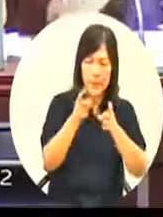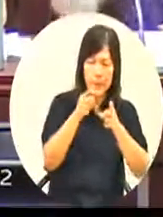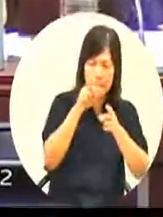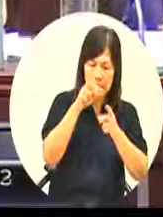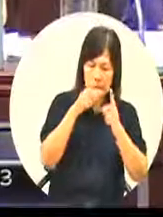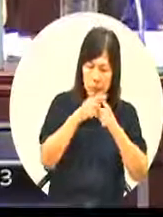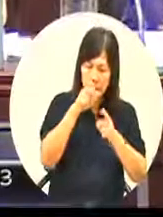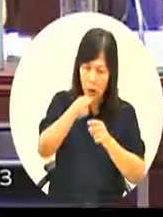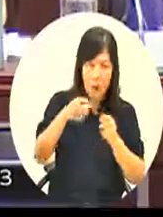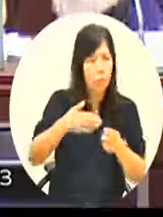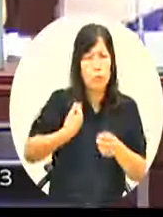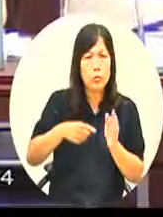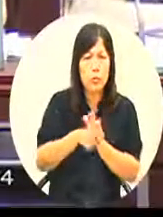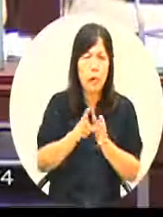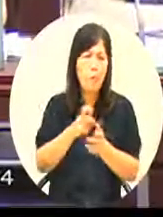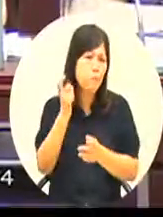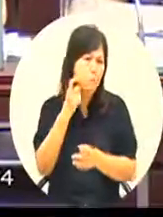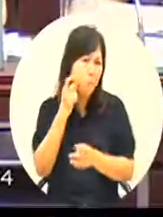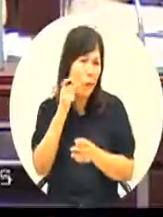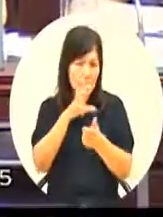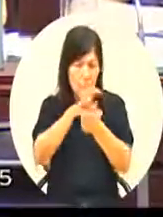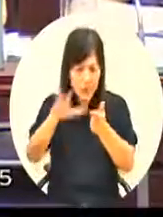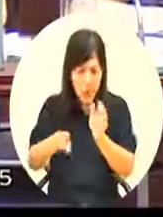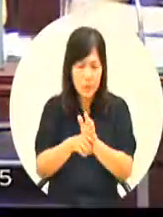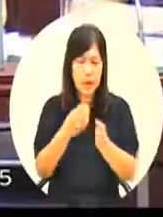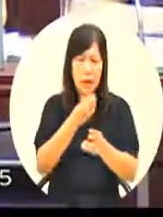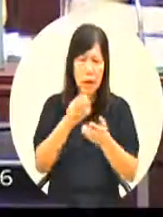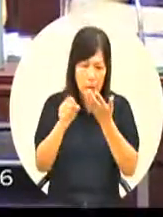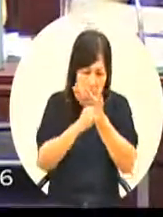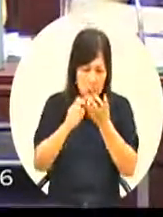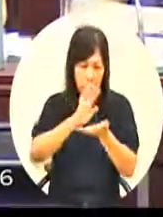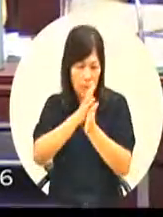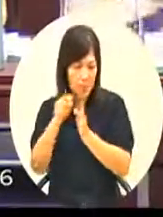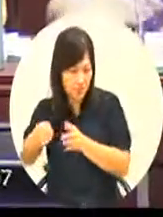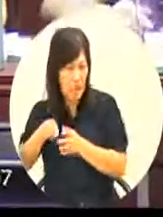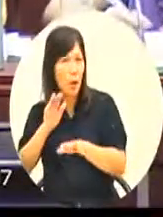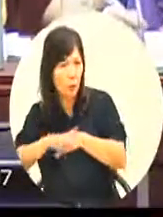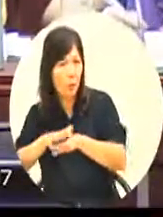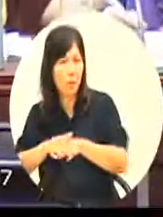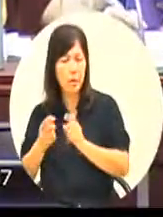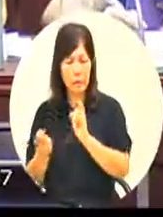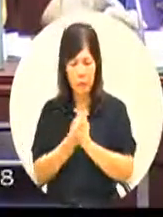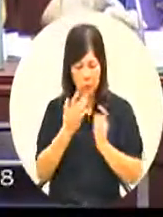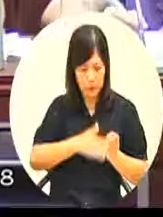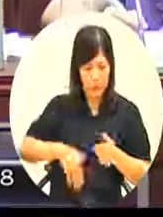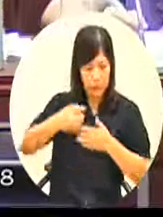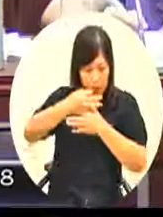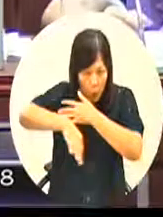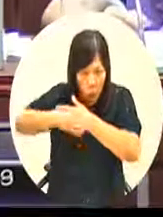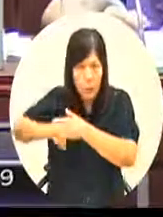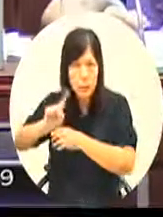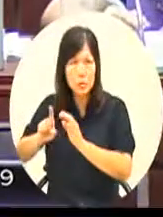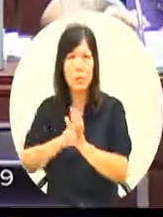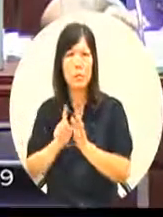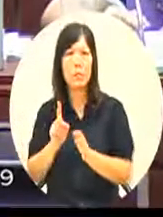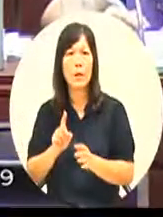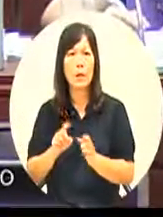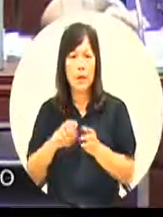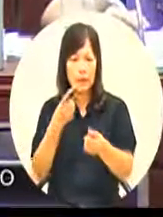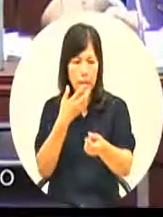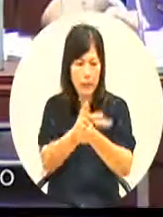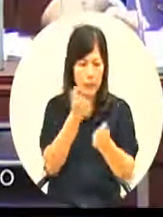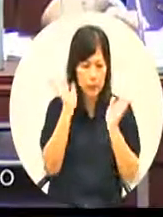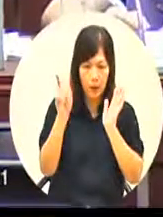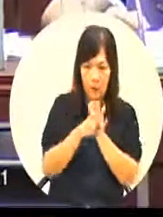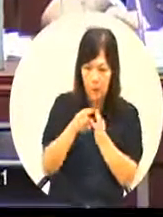我们是不是能够让它虚拟实境一下，毒品吃了会变成这个样子，最后对身体的损伤会达到什么样？我相信小朋友如果